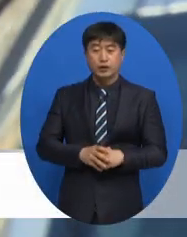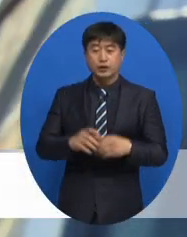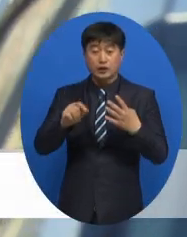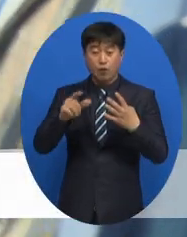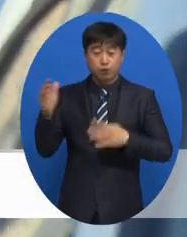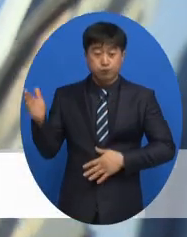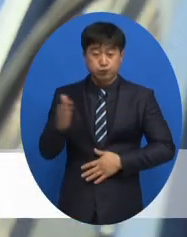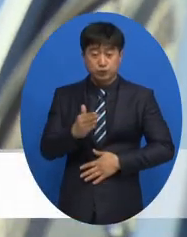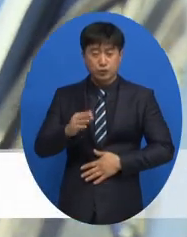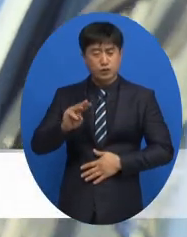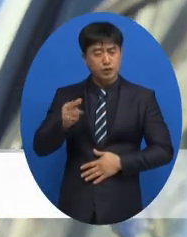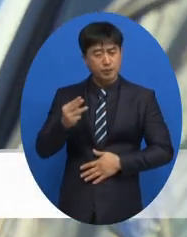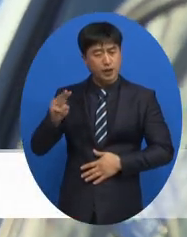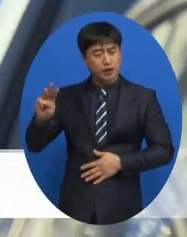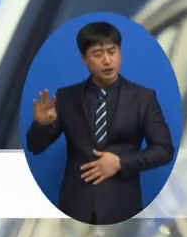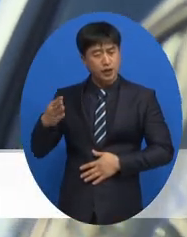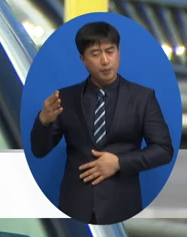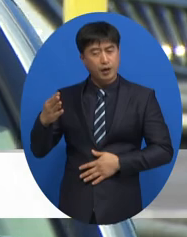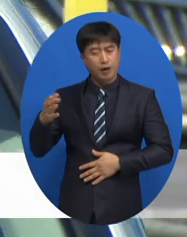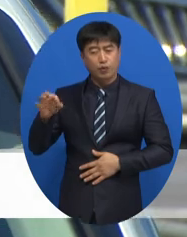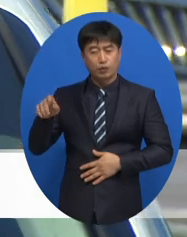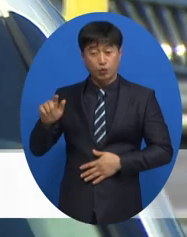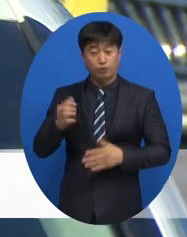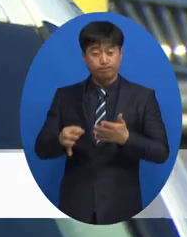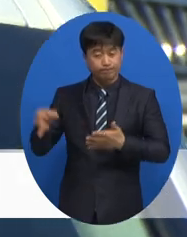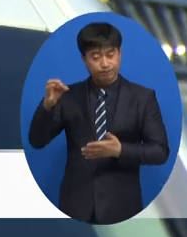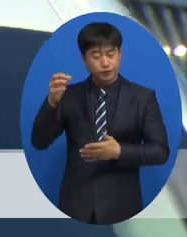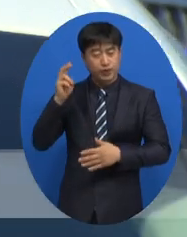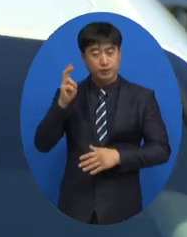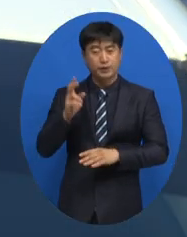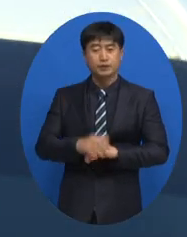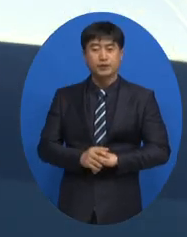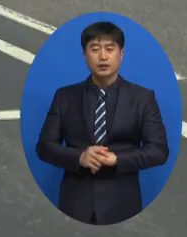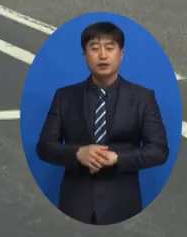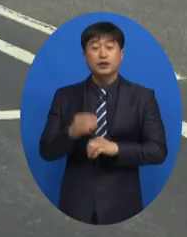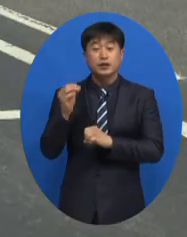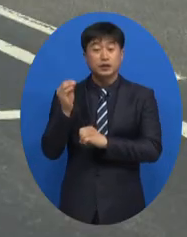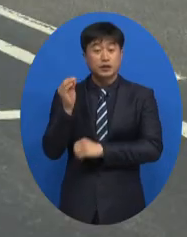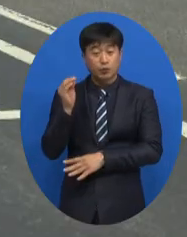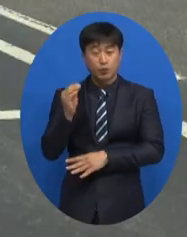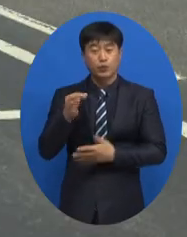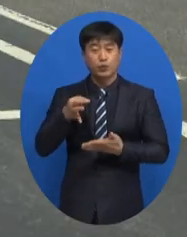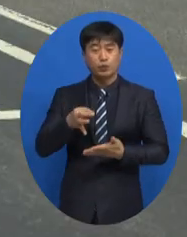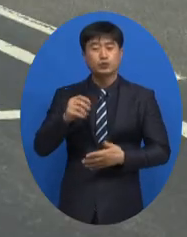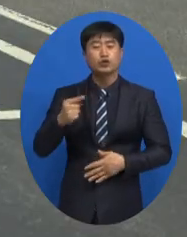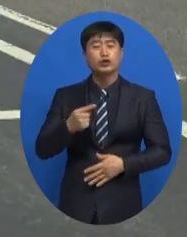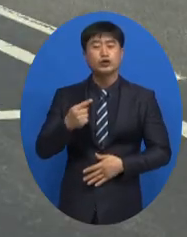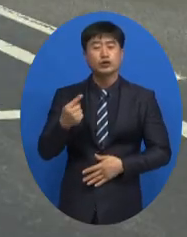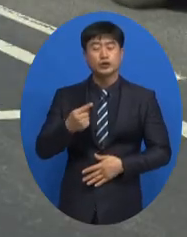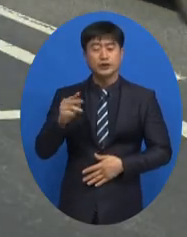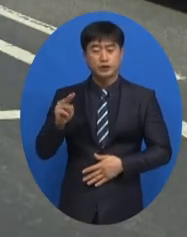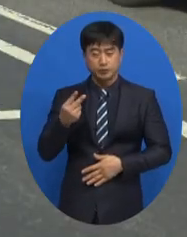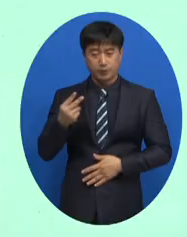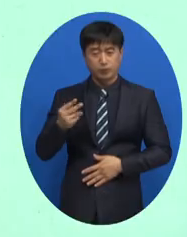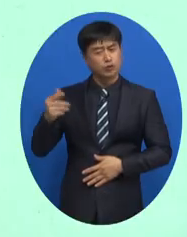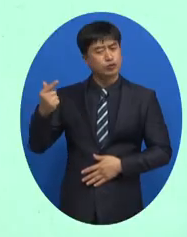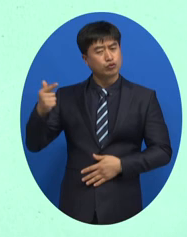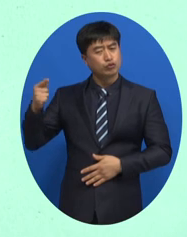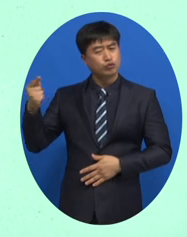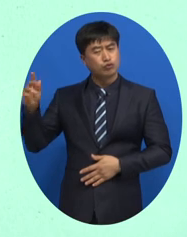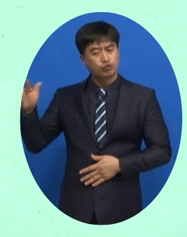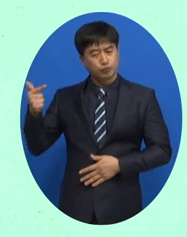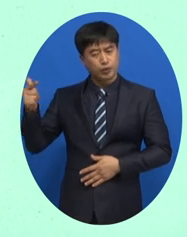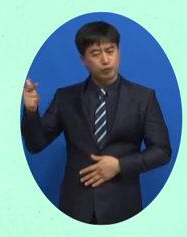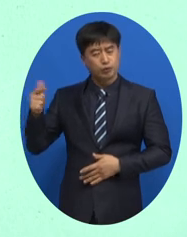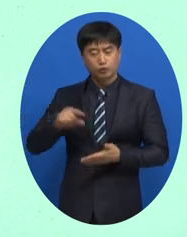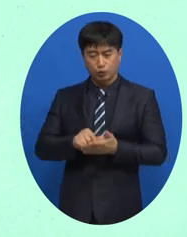오는 4월부터 3,400원이 오를 예정. 시내버스의 경우 현재 기본 요금인 1,200원에서 1,500원이나 1,600원이